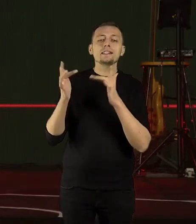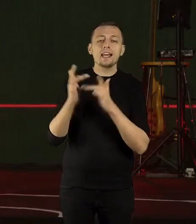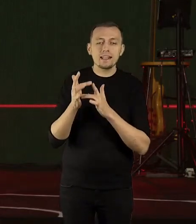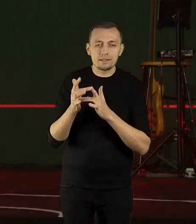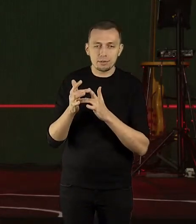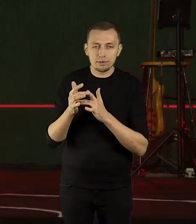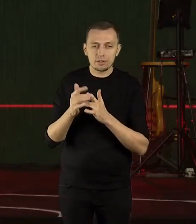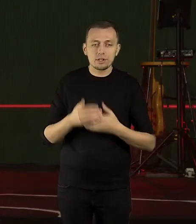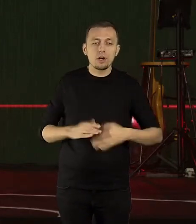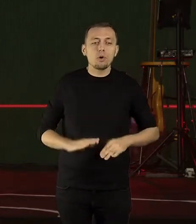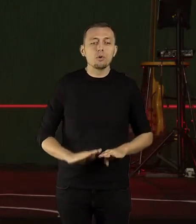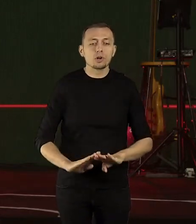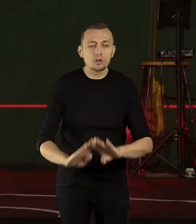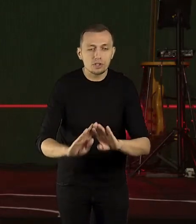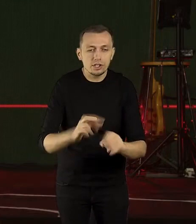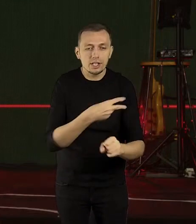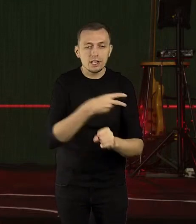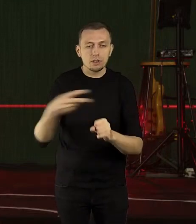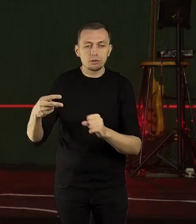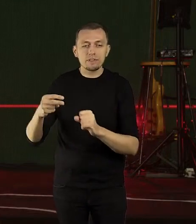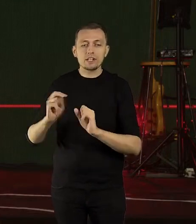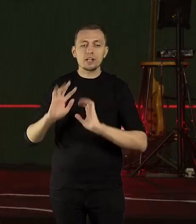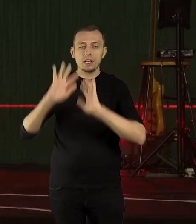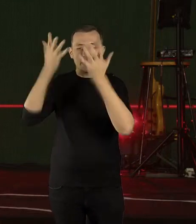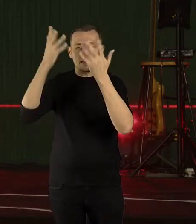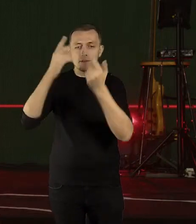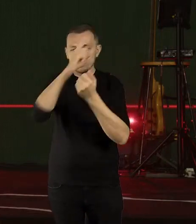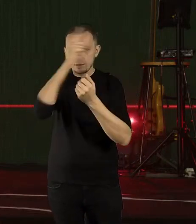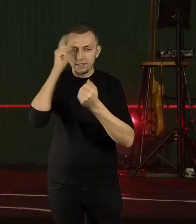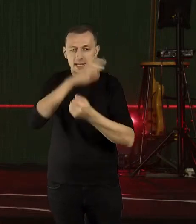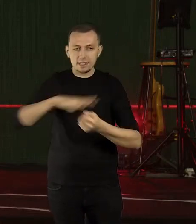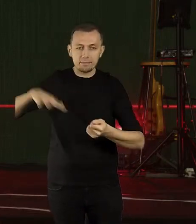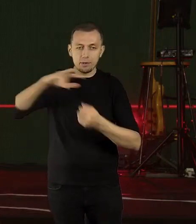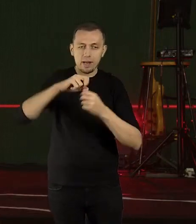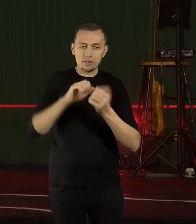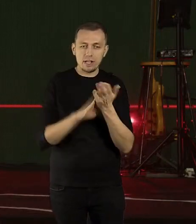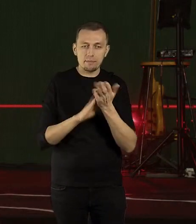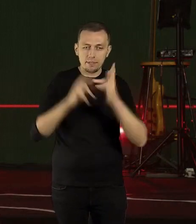Władców zrzucił z tronów, a pokornych wywyższył.